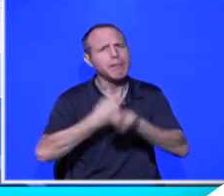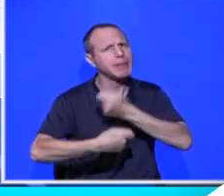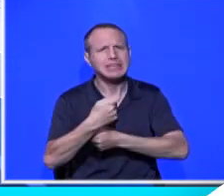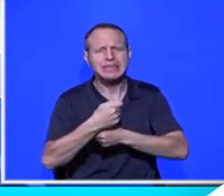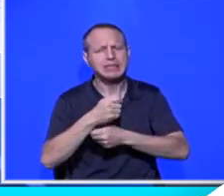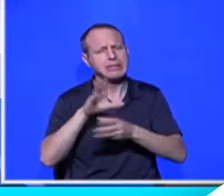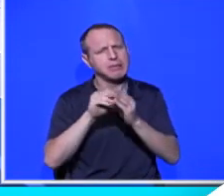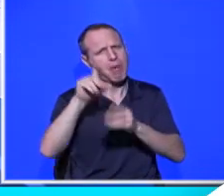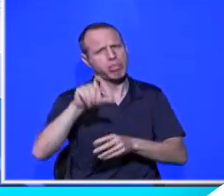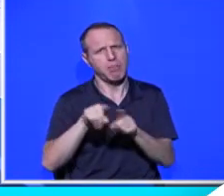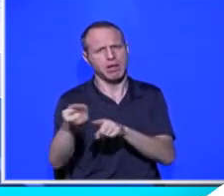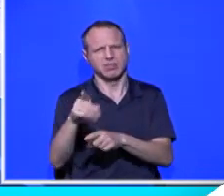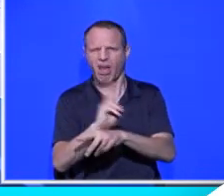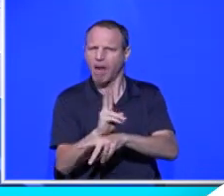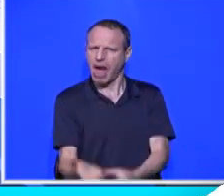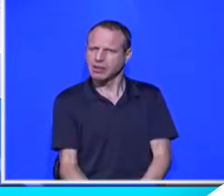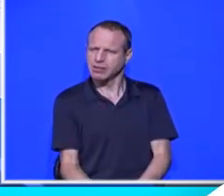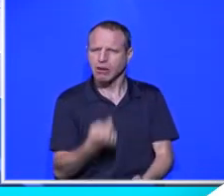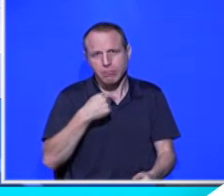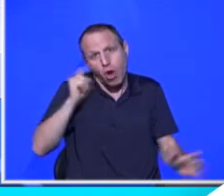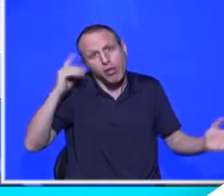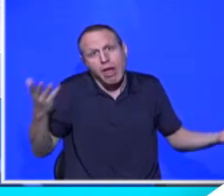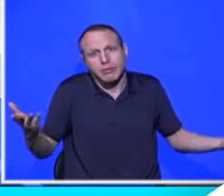נוכל ולמאי. אני לא יודע.